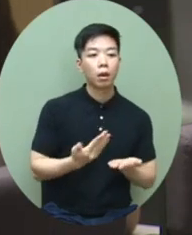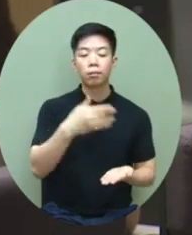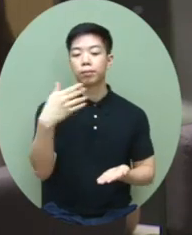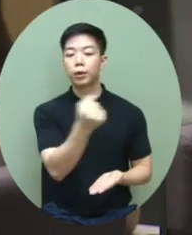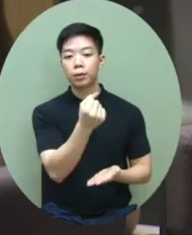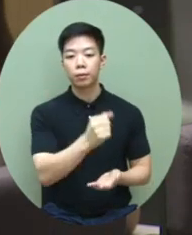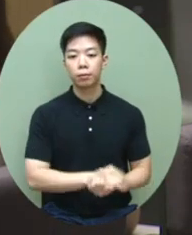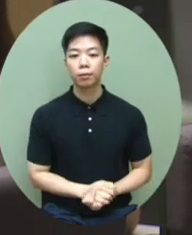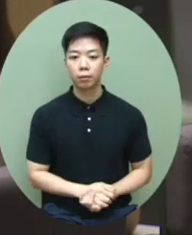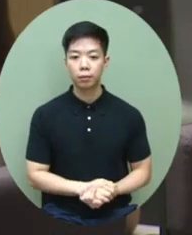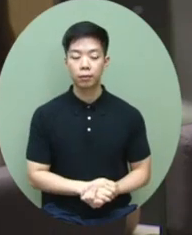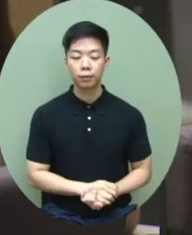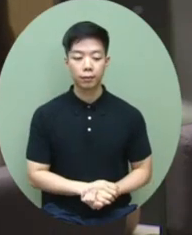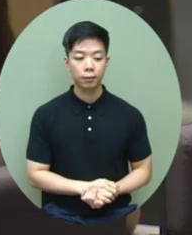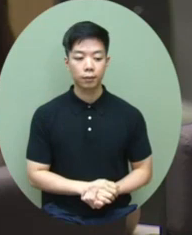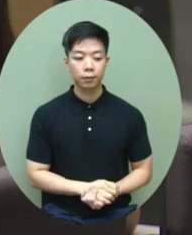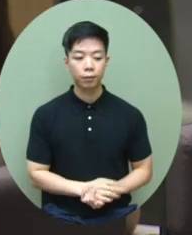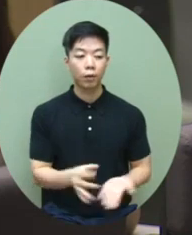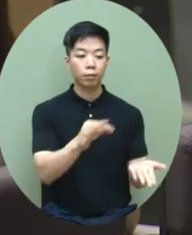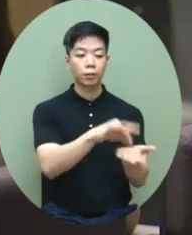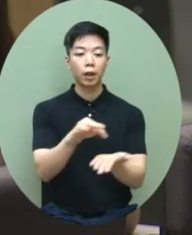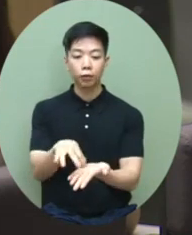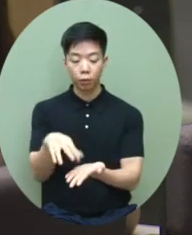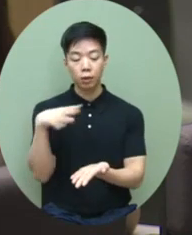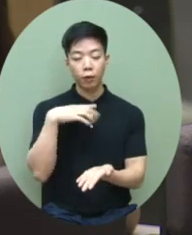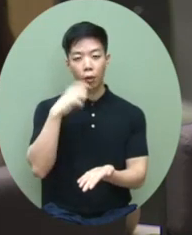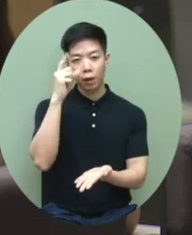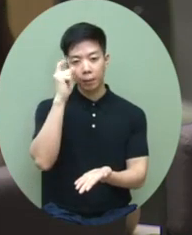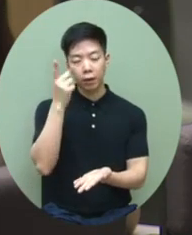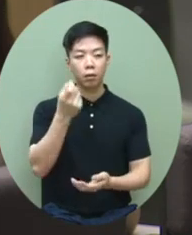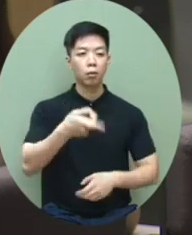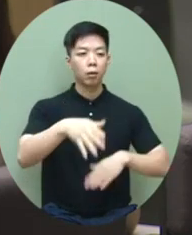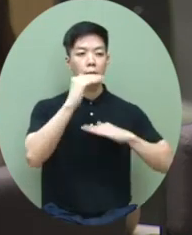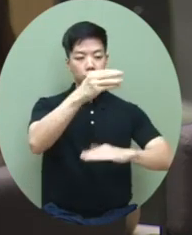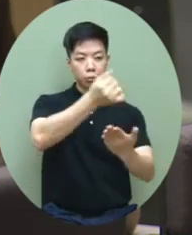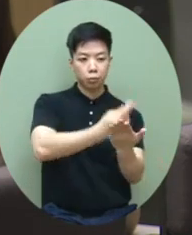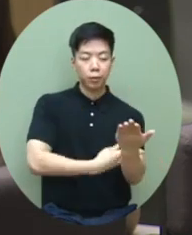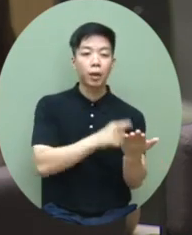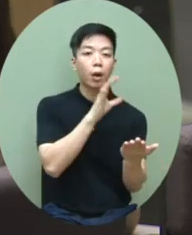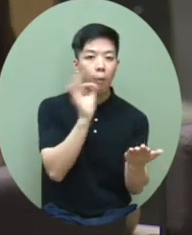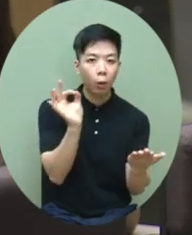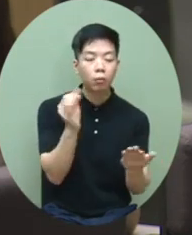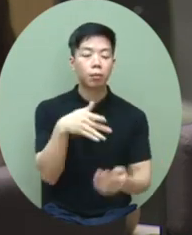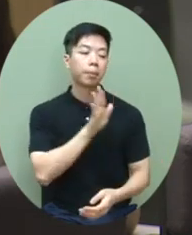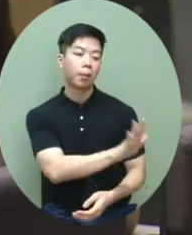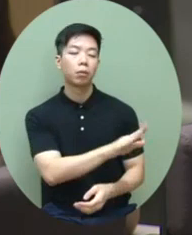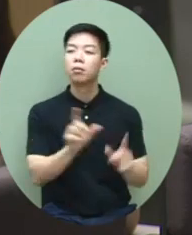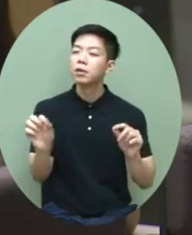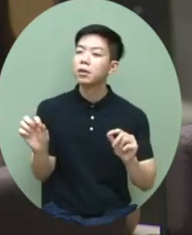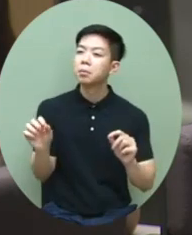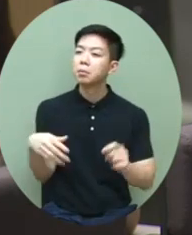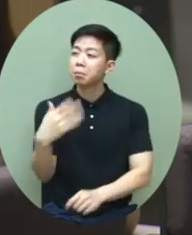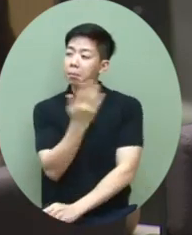個別處所按自身需要訂立額外的規定或者要求啦。咁想請問依家是不是將個責任推俾佢哋